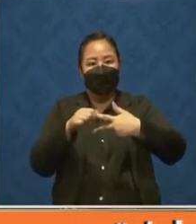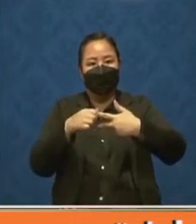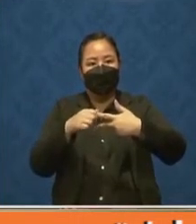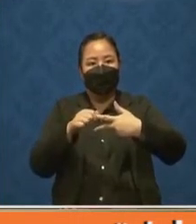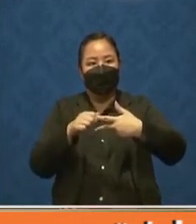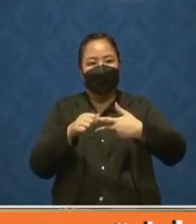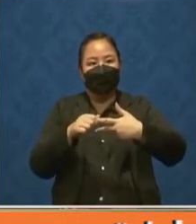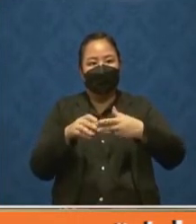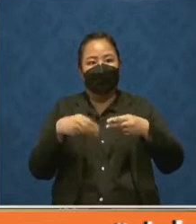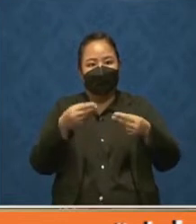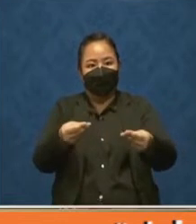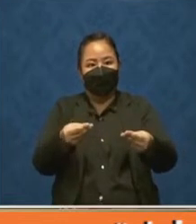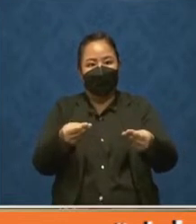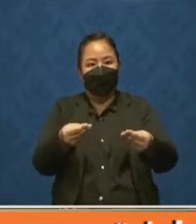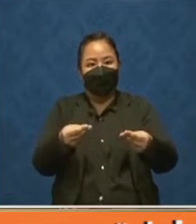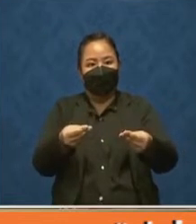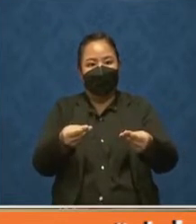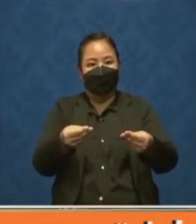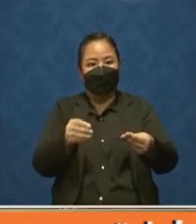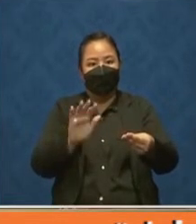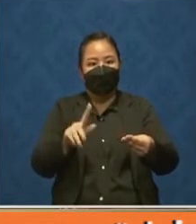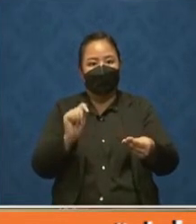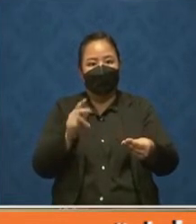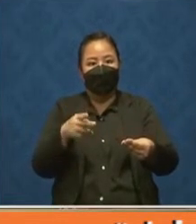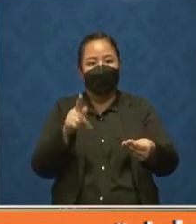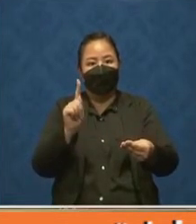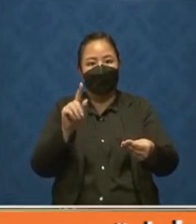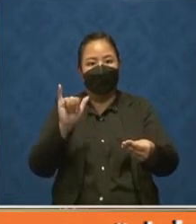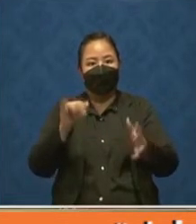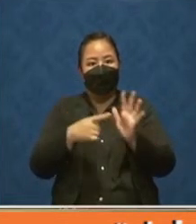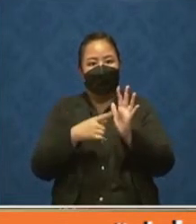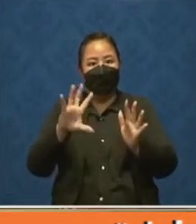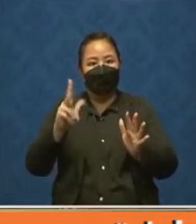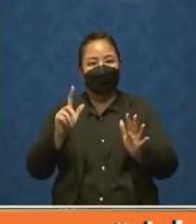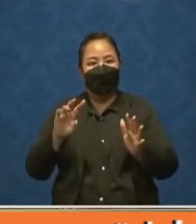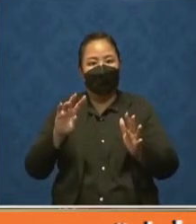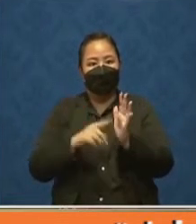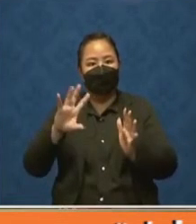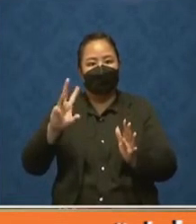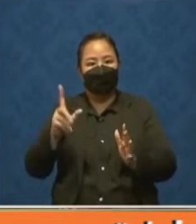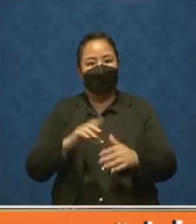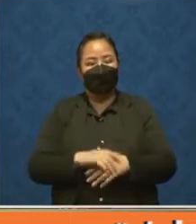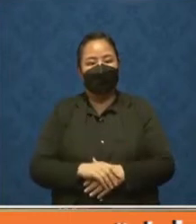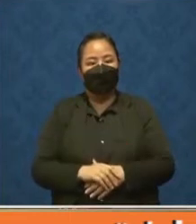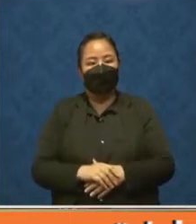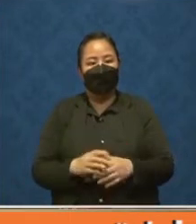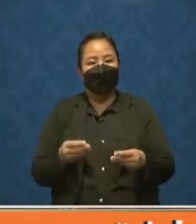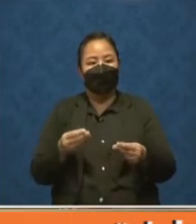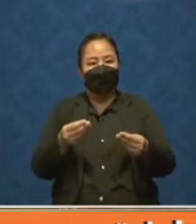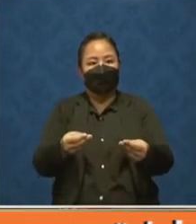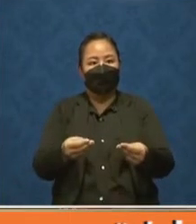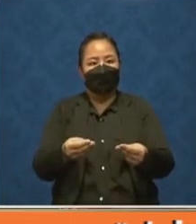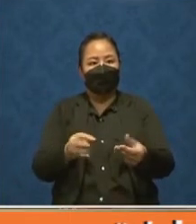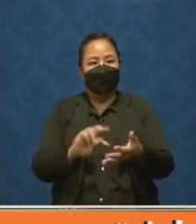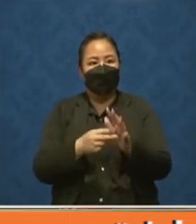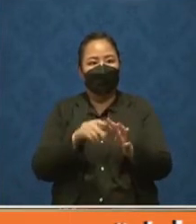2ใช้คำว่าให้ส่งคืนร่างของท่านธัญวัฒน์พร้อมแจ้งข้อสังเกตดังกล่าวไปเพื่อประกอบการพิจารณาของสภ